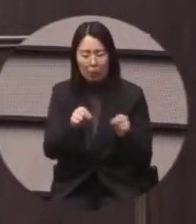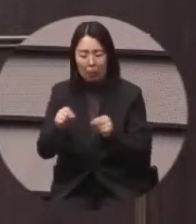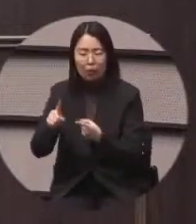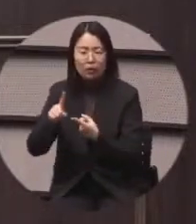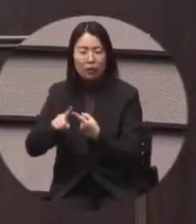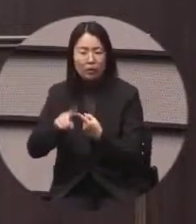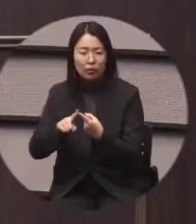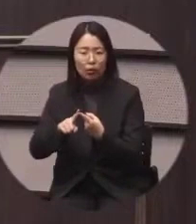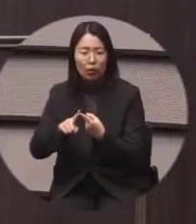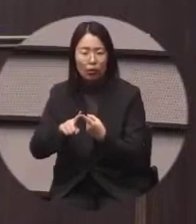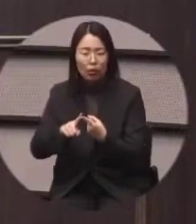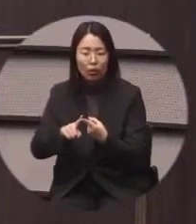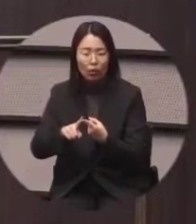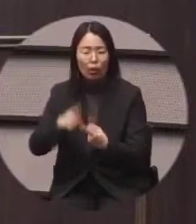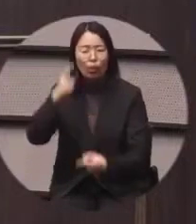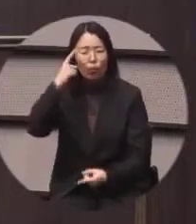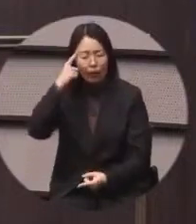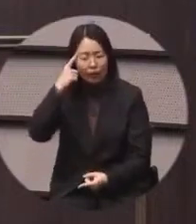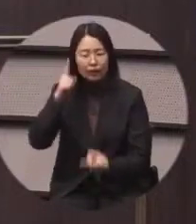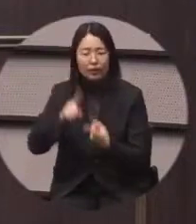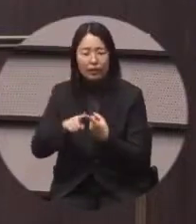문제점에 대하여 답변해 주시기 바랍니다.